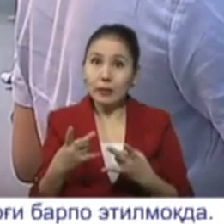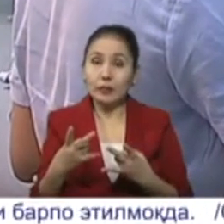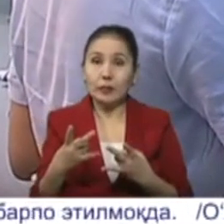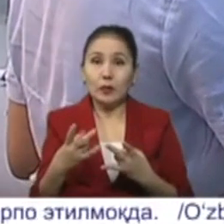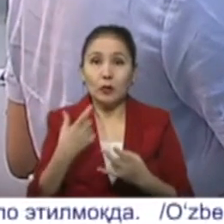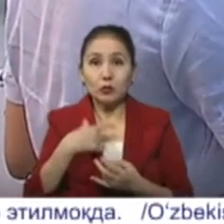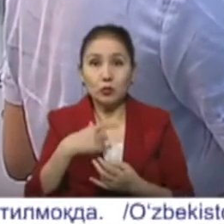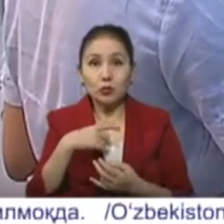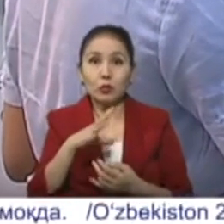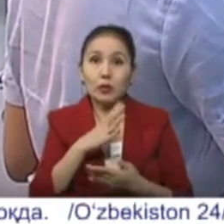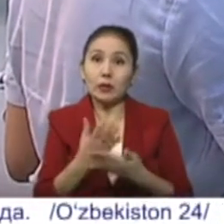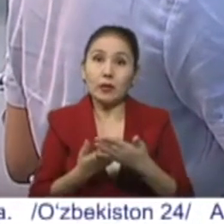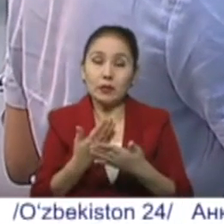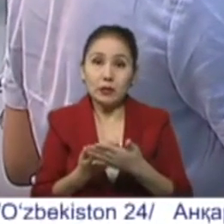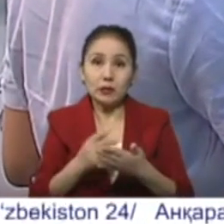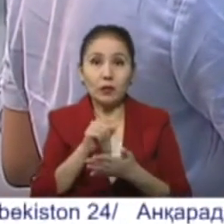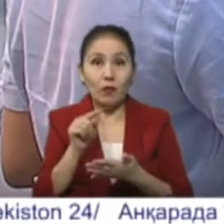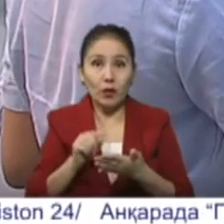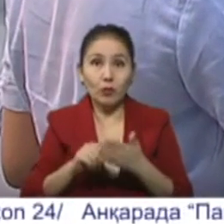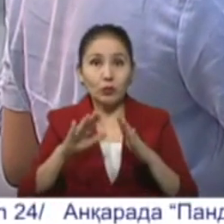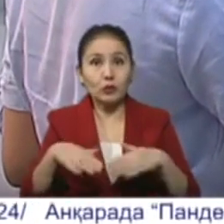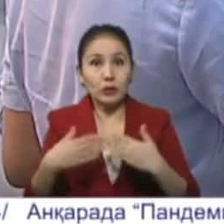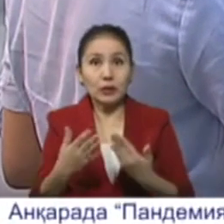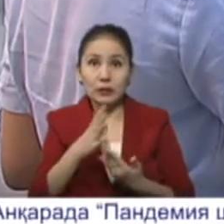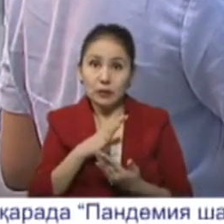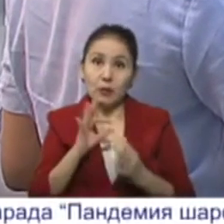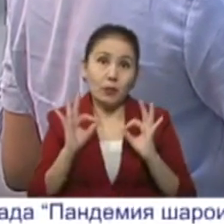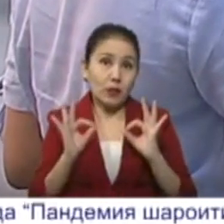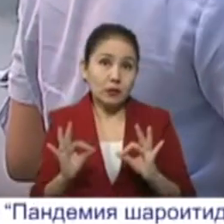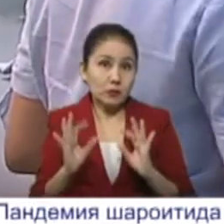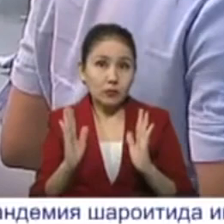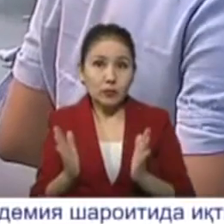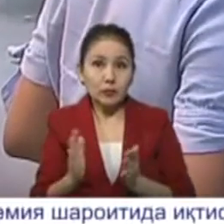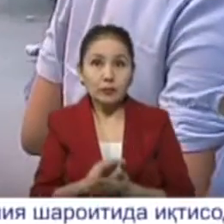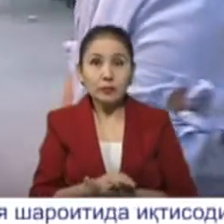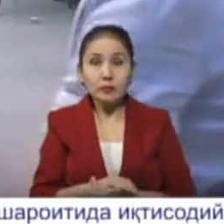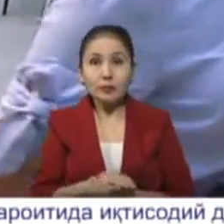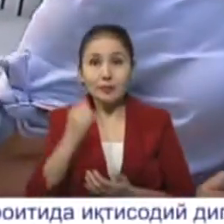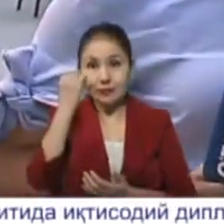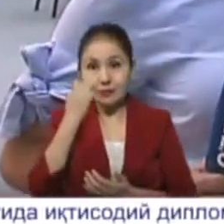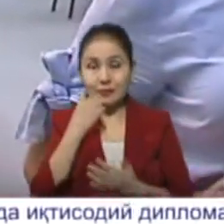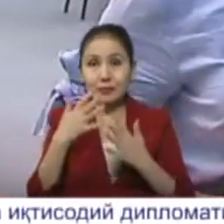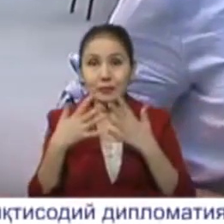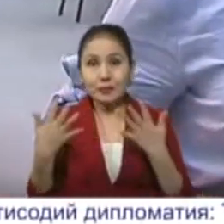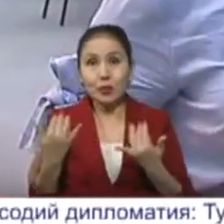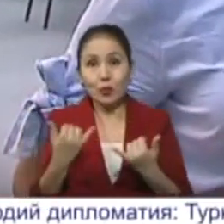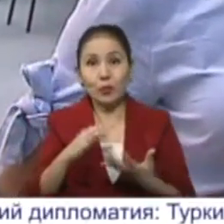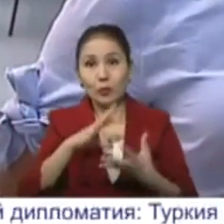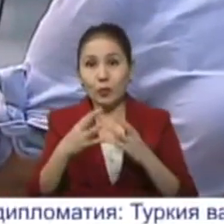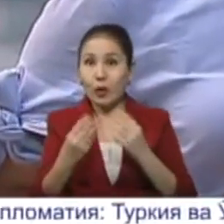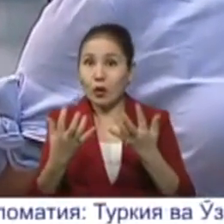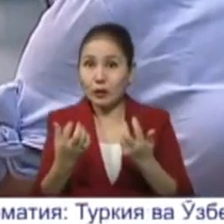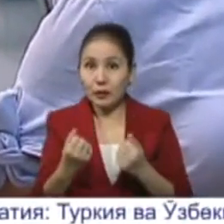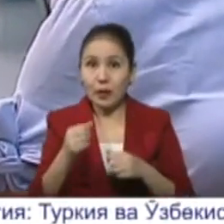uchun tavsiya oladigan savollar bilan murojaat qilsa maqsadga muvofiq deb o'ylardim. Katta rahmat, charchamay. Bugun umuman biz olganda